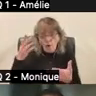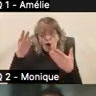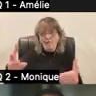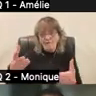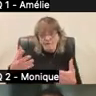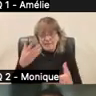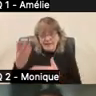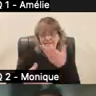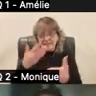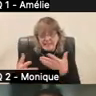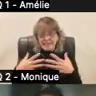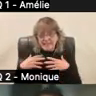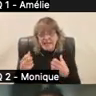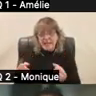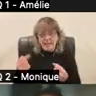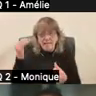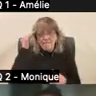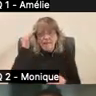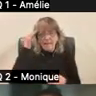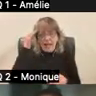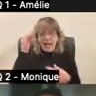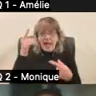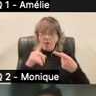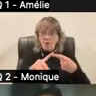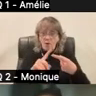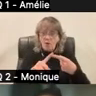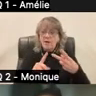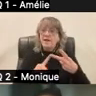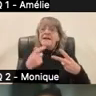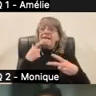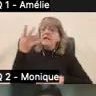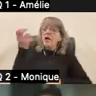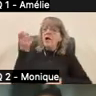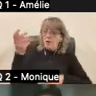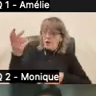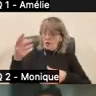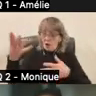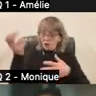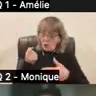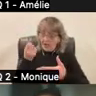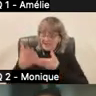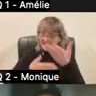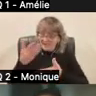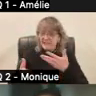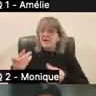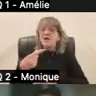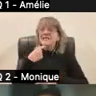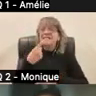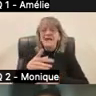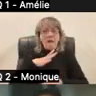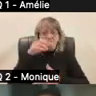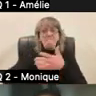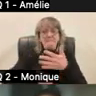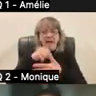mentale. Ça, c'est un élément. Les prestataires de services ont indiqué qu'il y a un manque de services